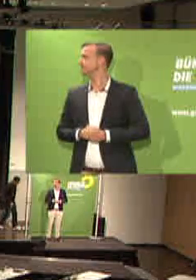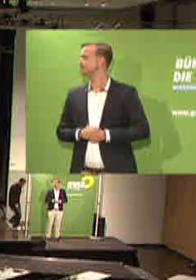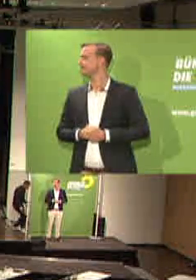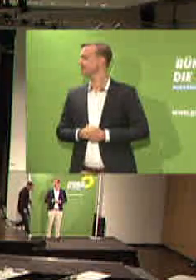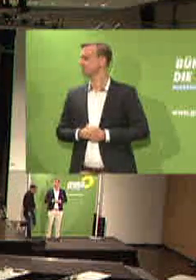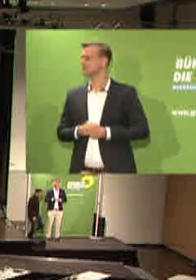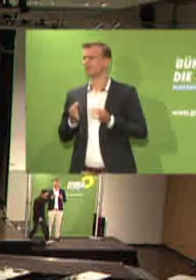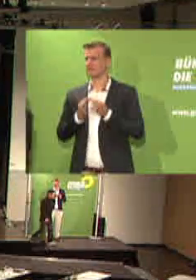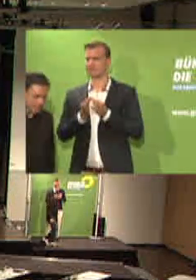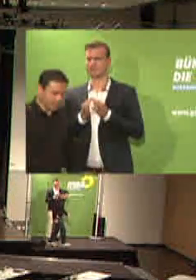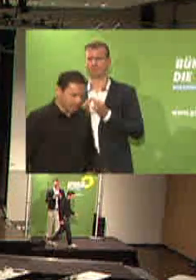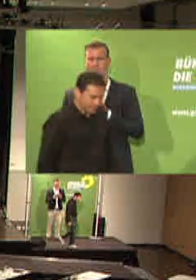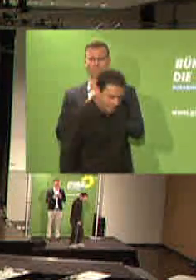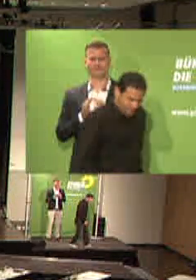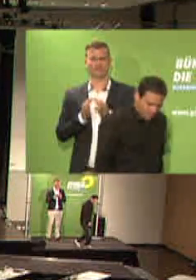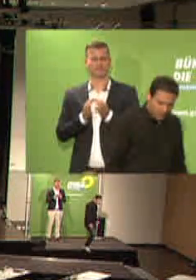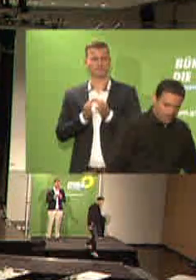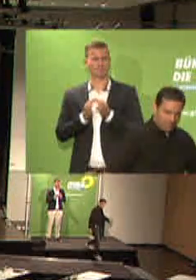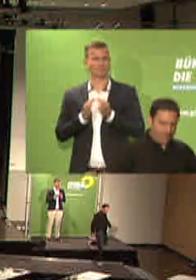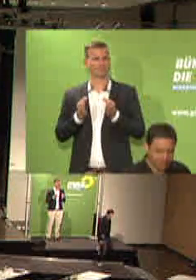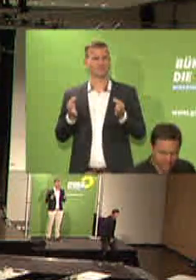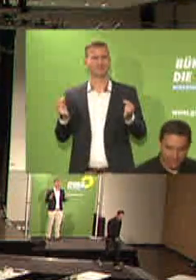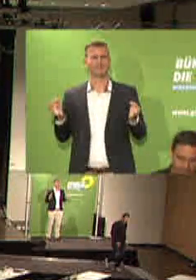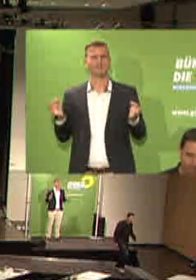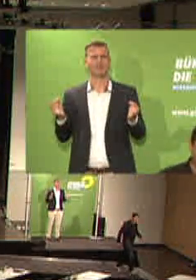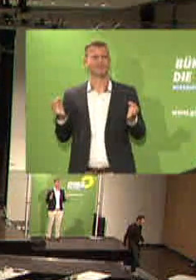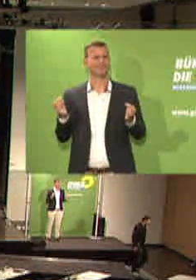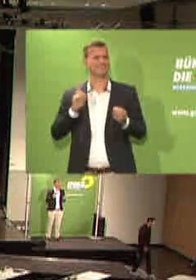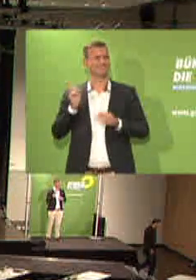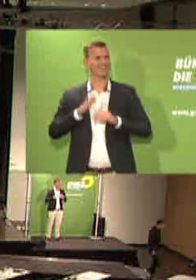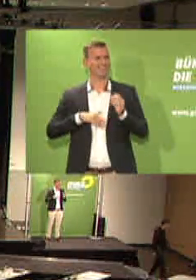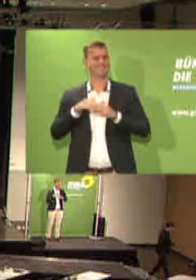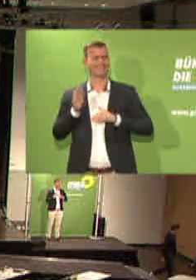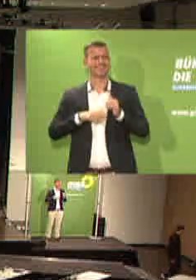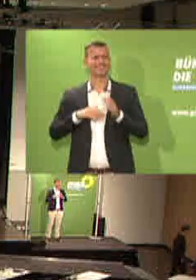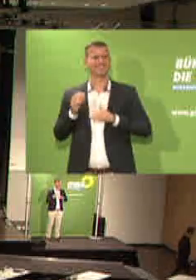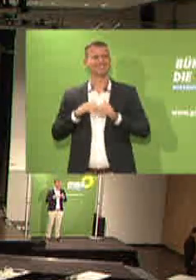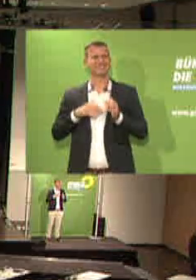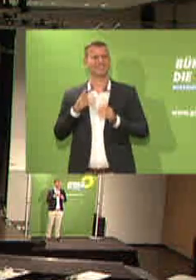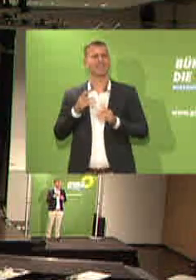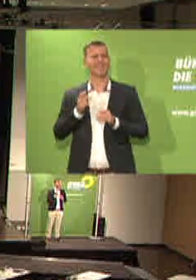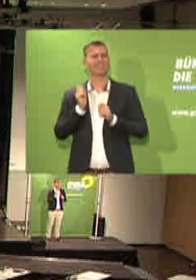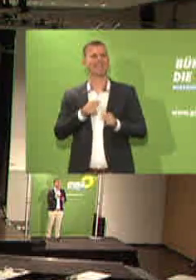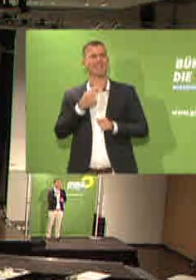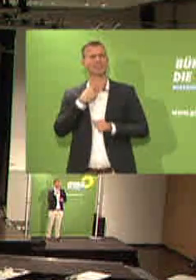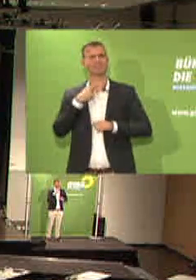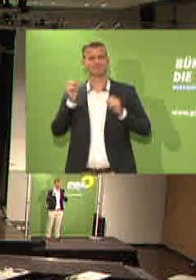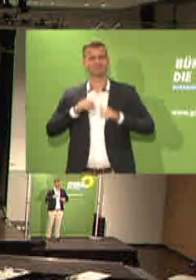Niemand. Wer enthält sich? Ich sehe auch niemanden. Dann ist dieser Antrag einstimmig angenommen. Dankeschön.